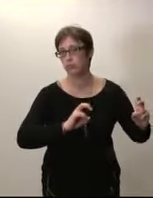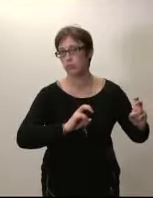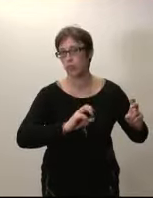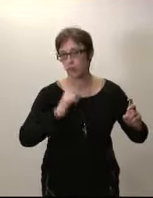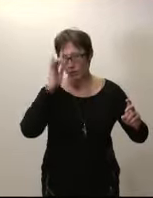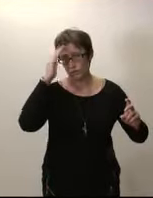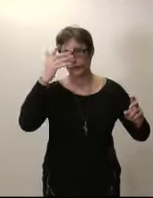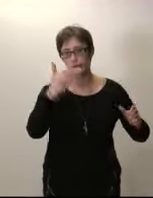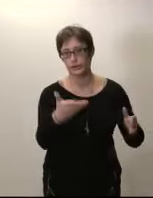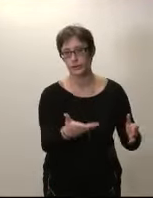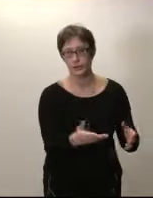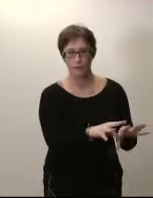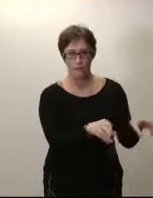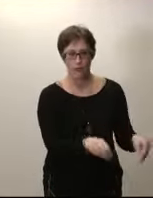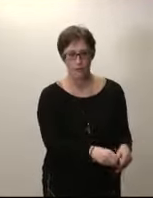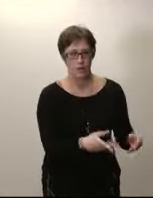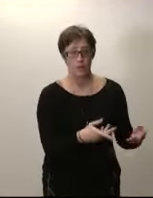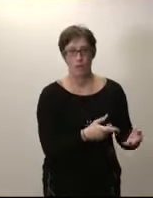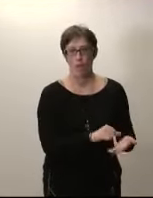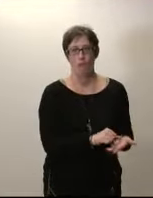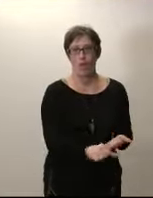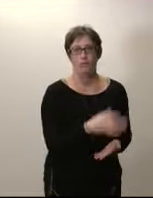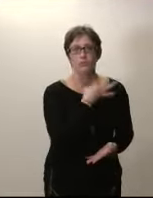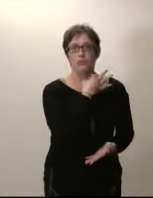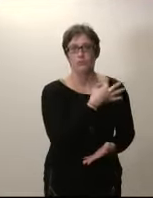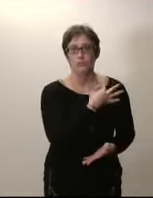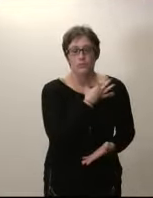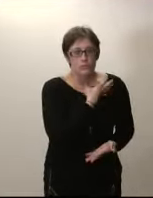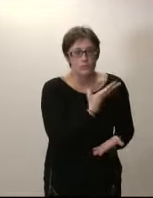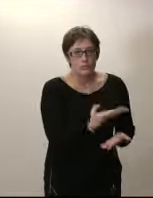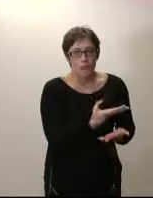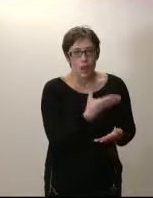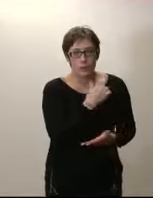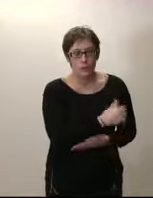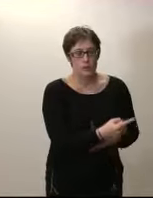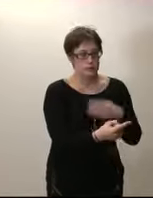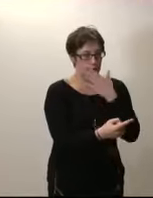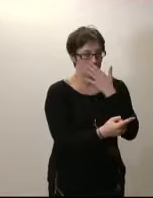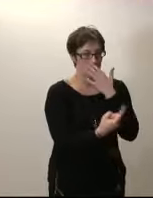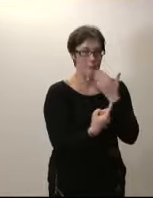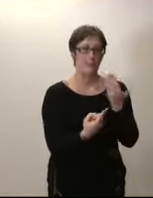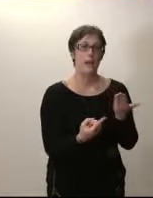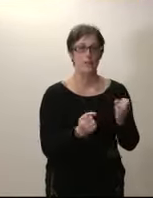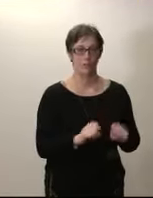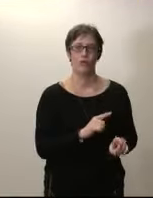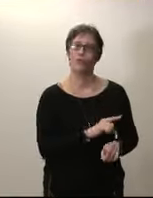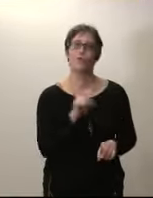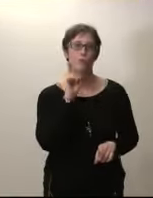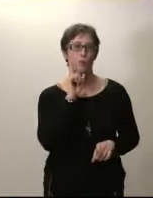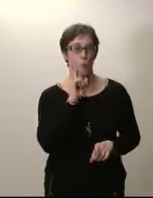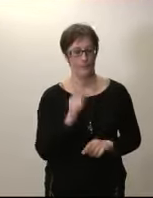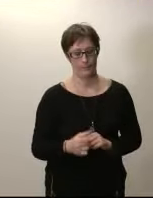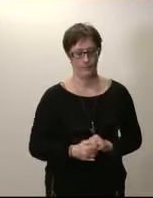représente pour certains ménages thionvillois. Et je le répète, on pouvait faire autrement. Pour deux raisons. D'abord, parce que vous voulez vous donner des marges de manœuvre